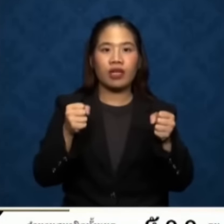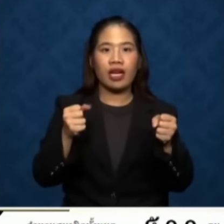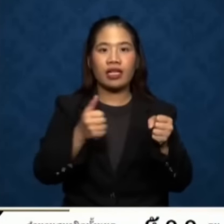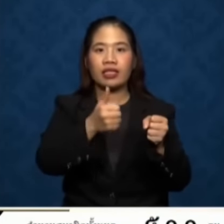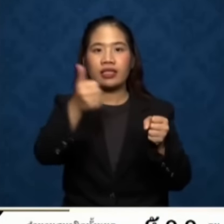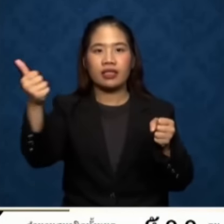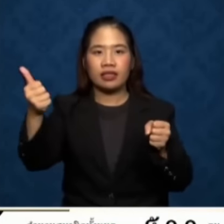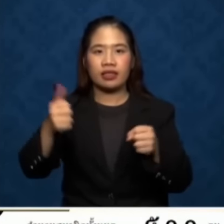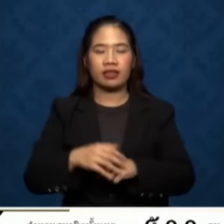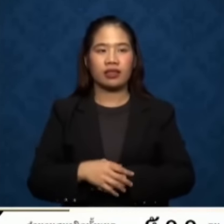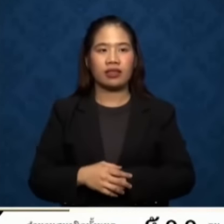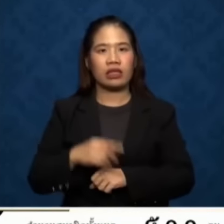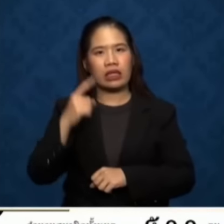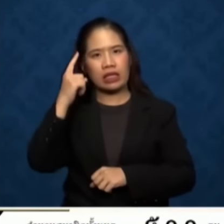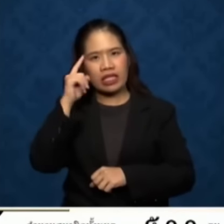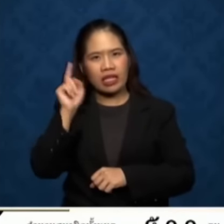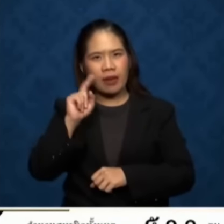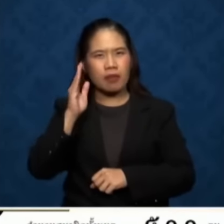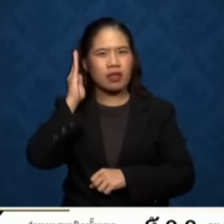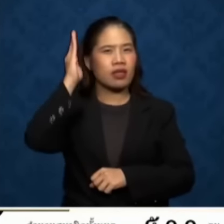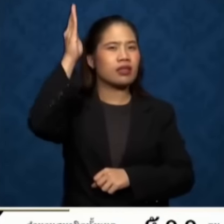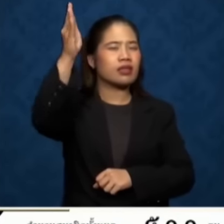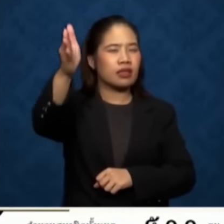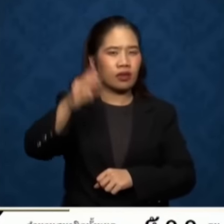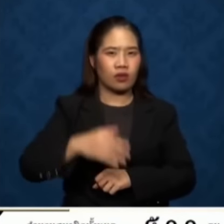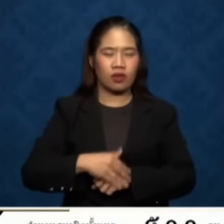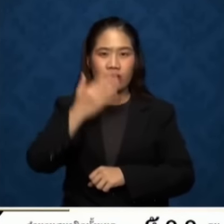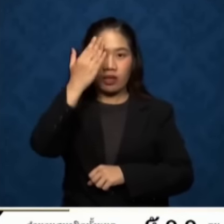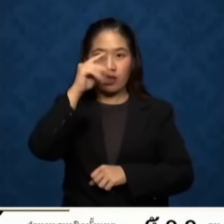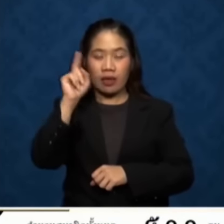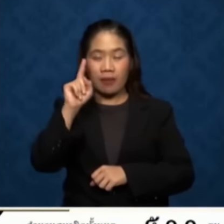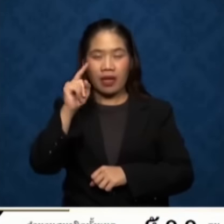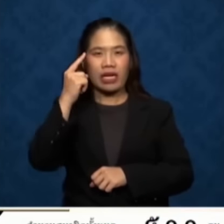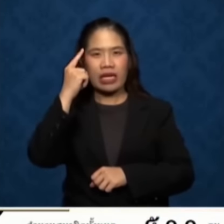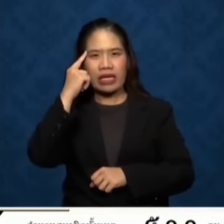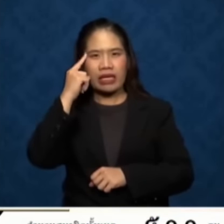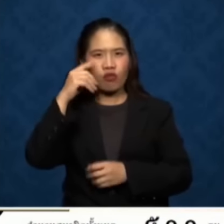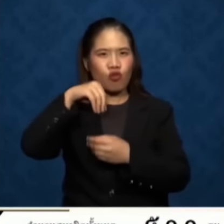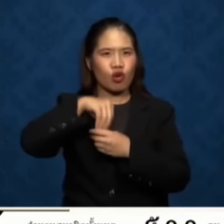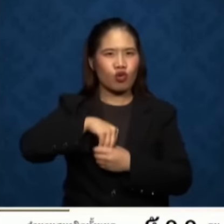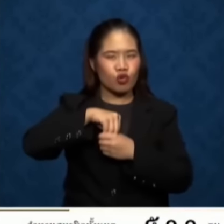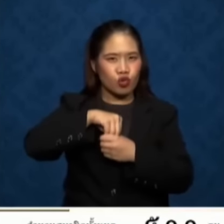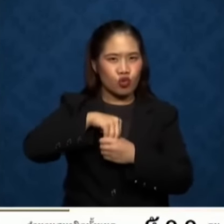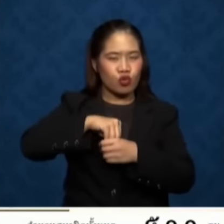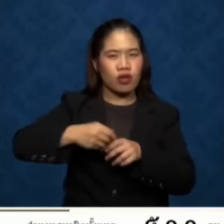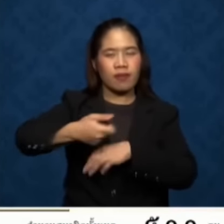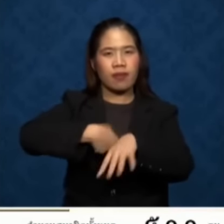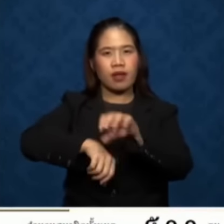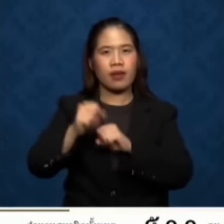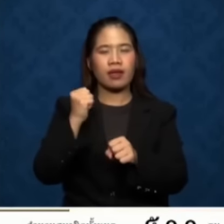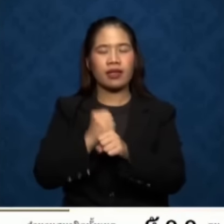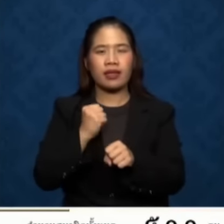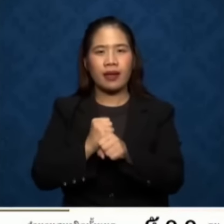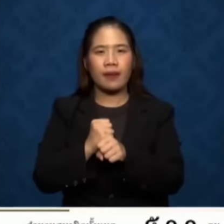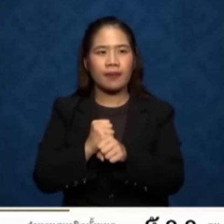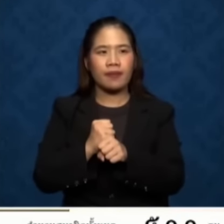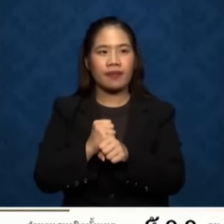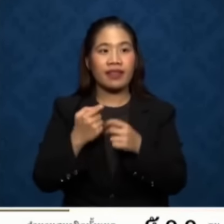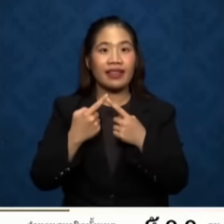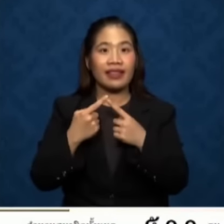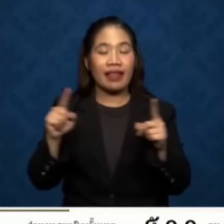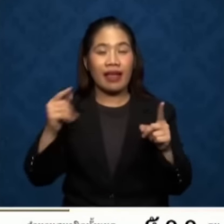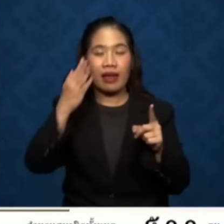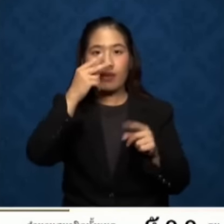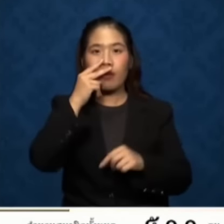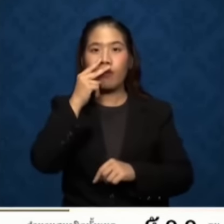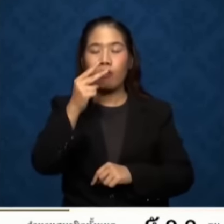ถือเป็นเรื่องอนาคตเพราะยังไม่ได้อยู่ในการใช้ปฏิบัติแต่ท่านมอง